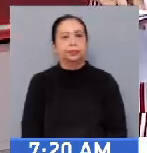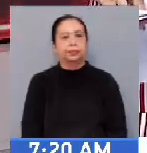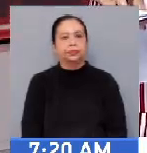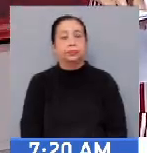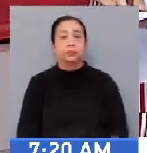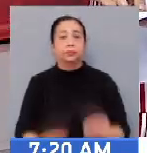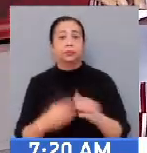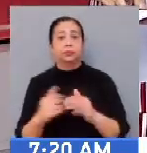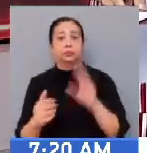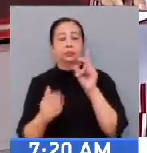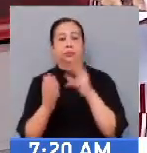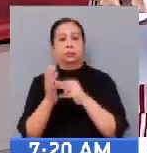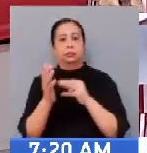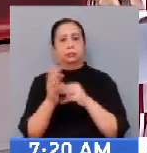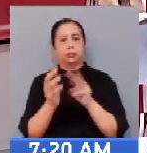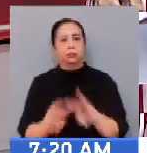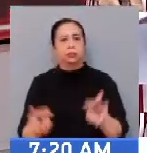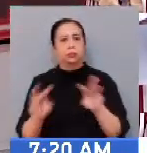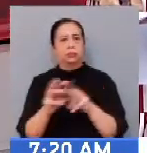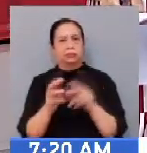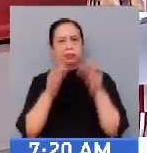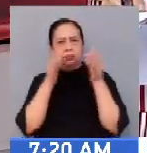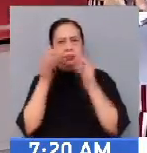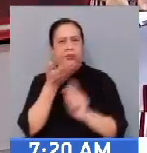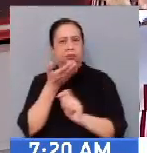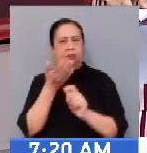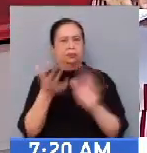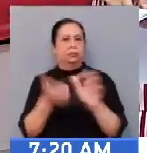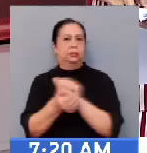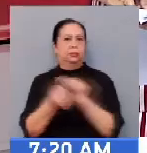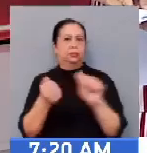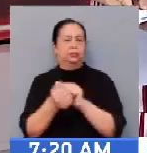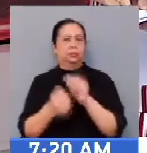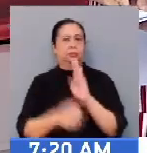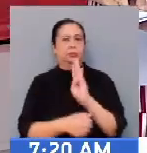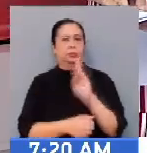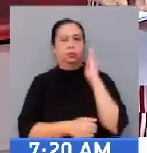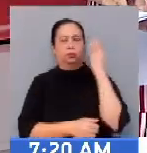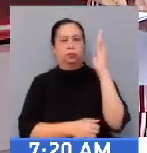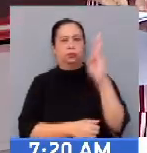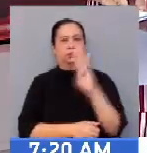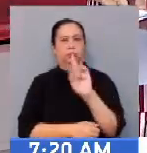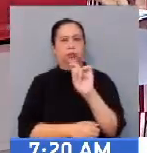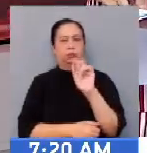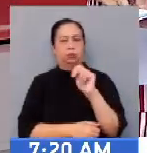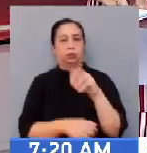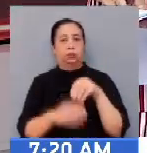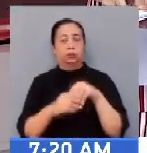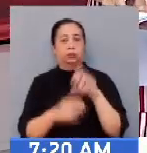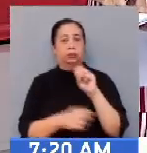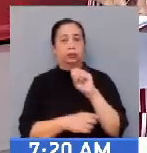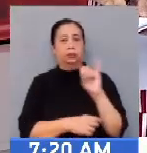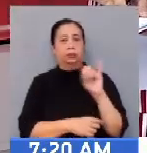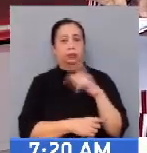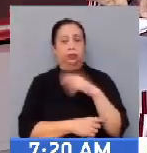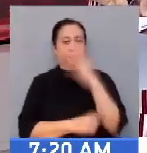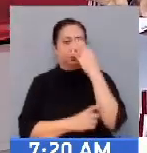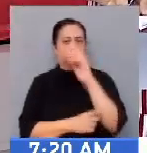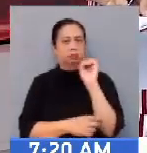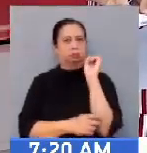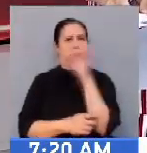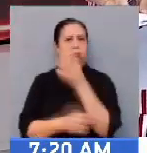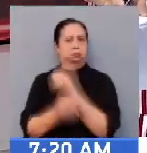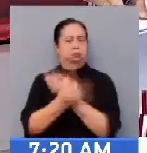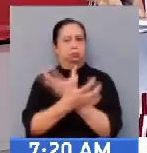pisong halaga ng ilegal na droga ang sinira sa Butuan City. Sa San Ildefonso, Bulacan naman, hinagisa ng granada ang bahay ng